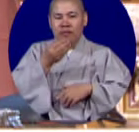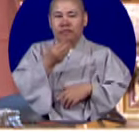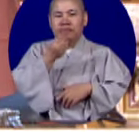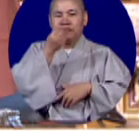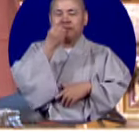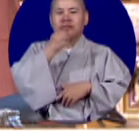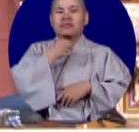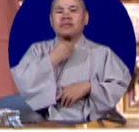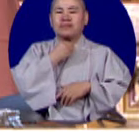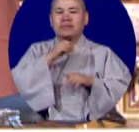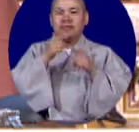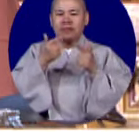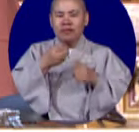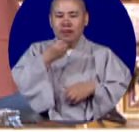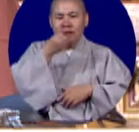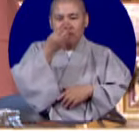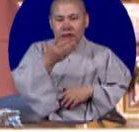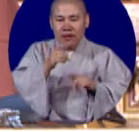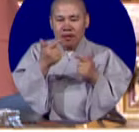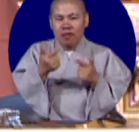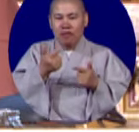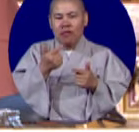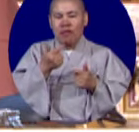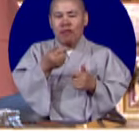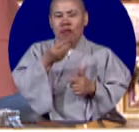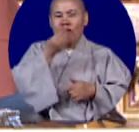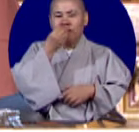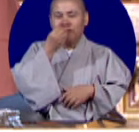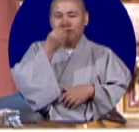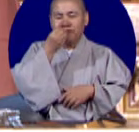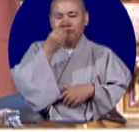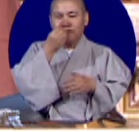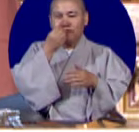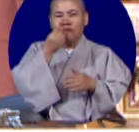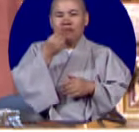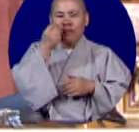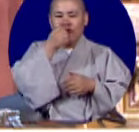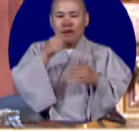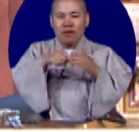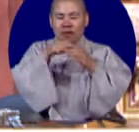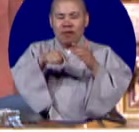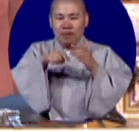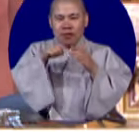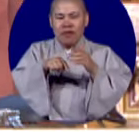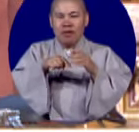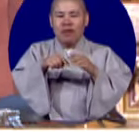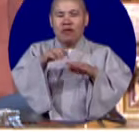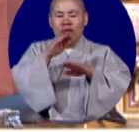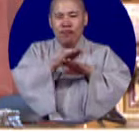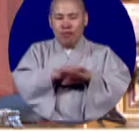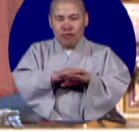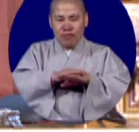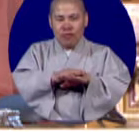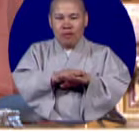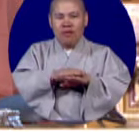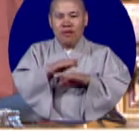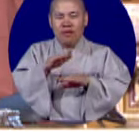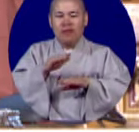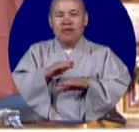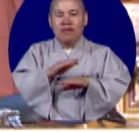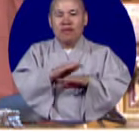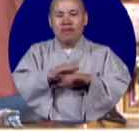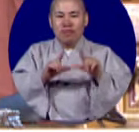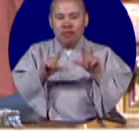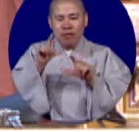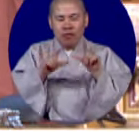삼키지도 않고 뱉지도 않고 물고 있는 상태, 그 상태가 인욕이다, 이렇게 설명했어요. 그거 한번 생각을